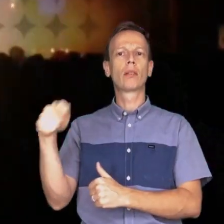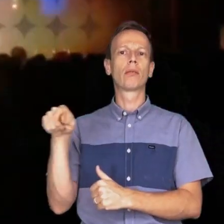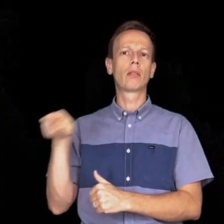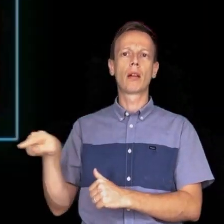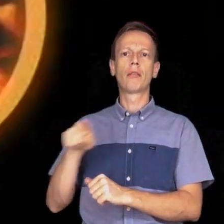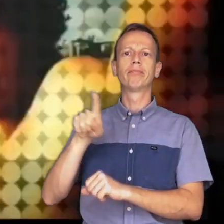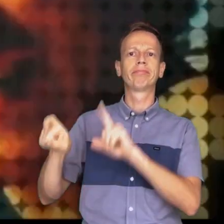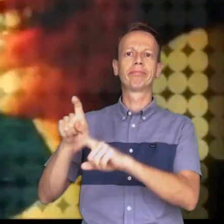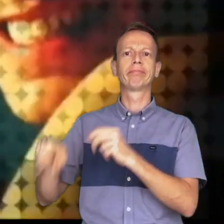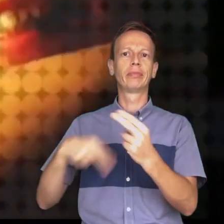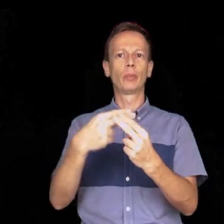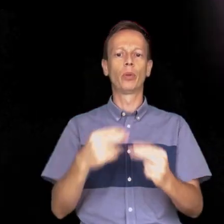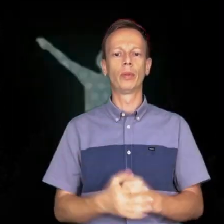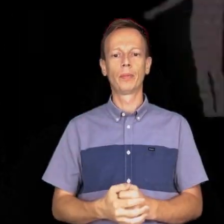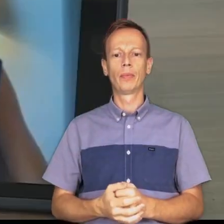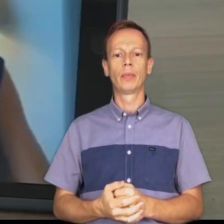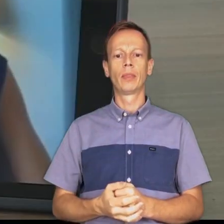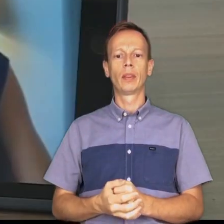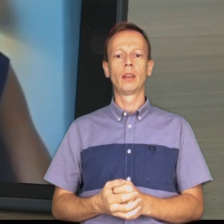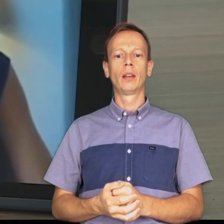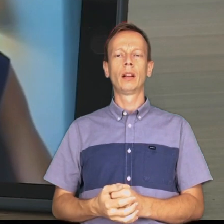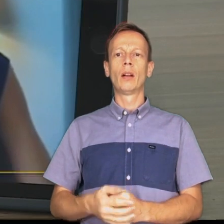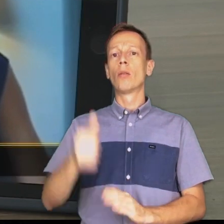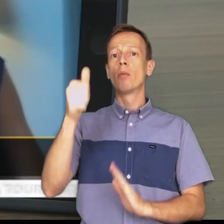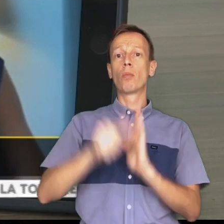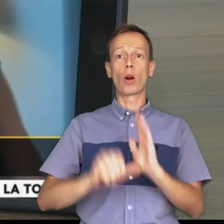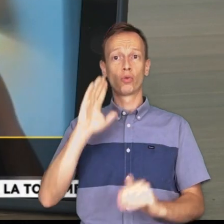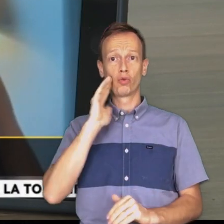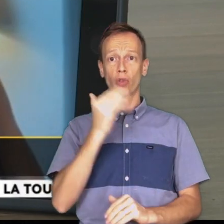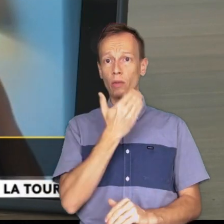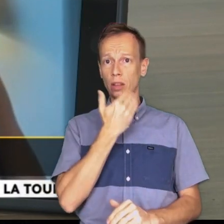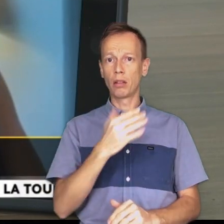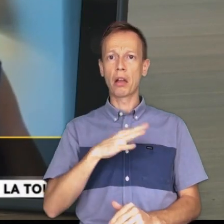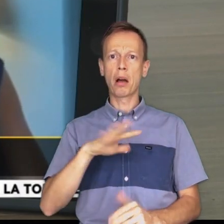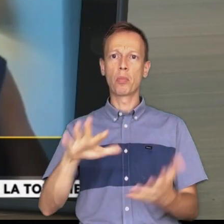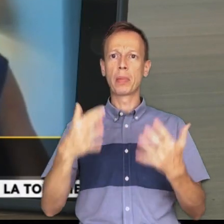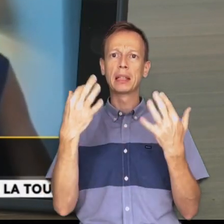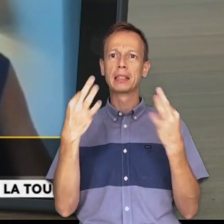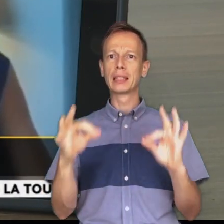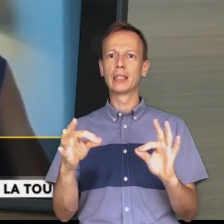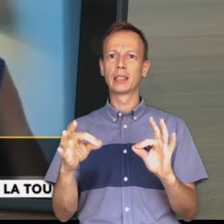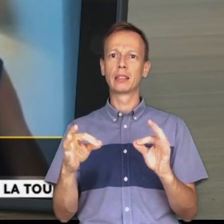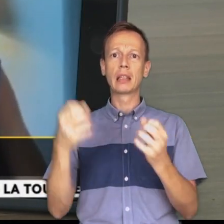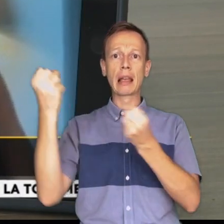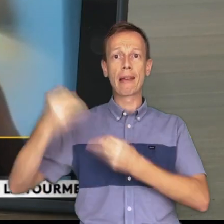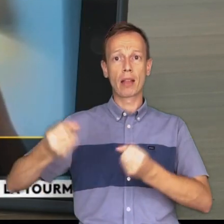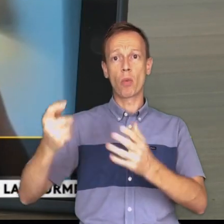et Hubert Liard. On avait au mois de janvier une dizaine d'événements